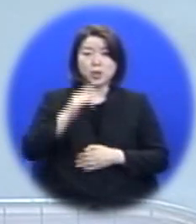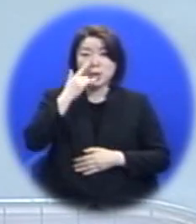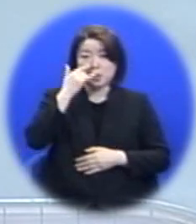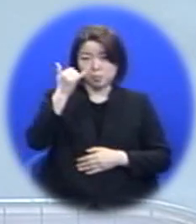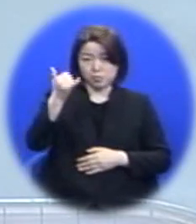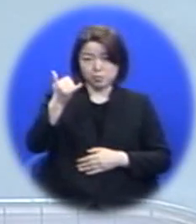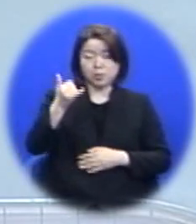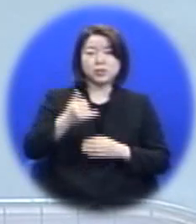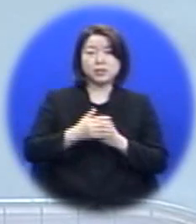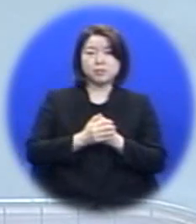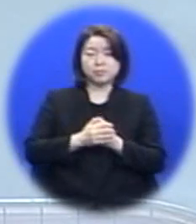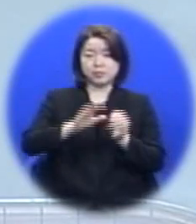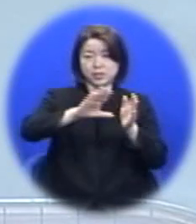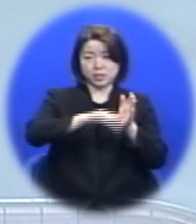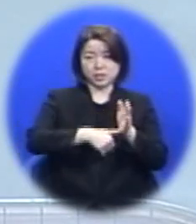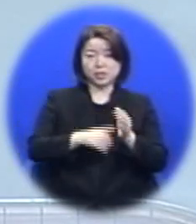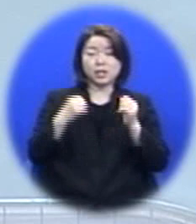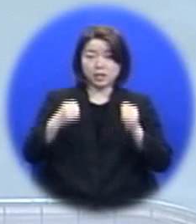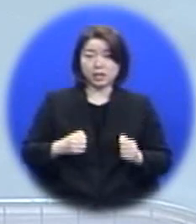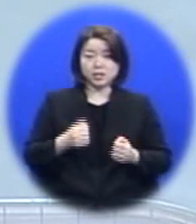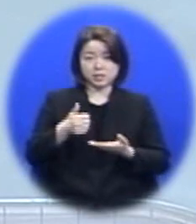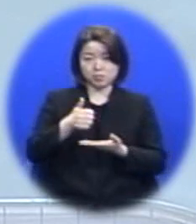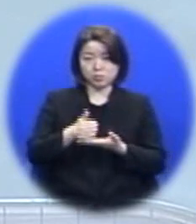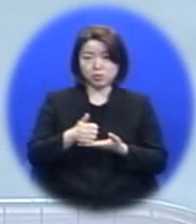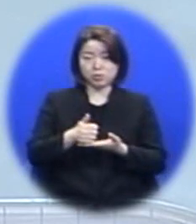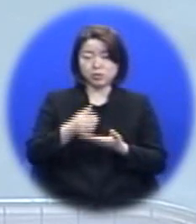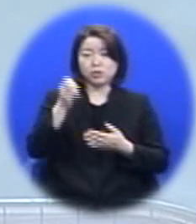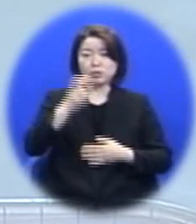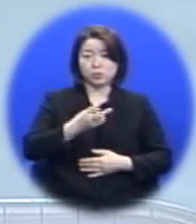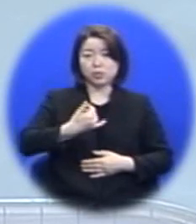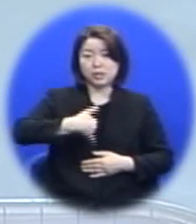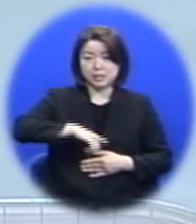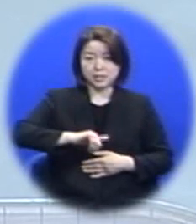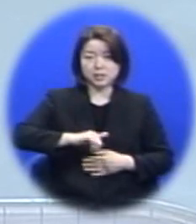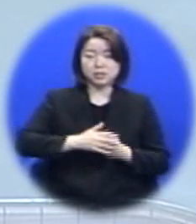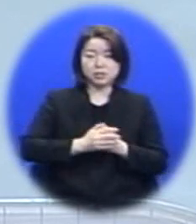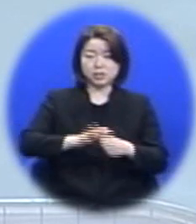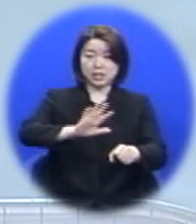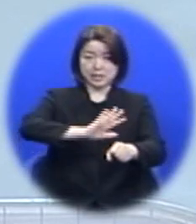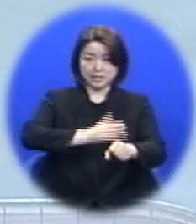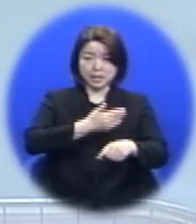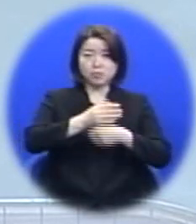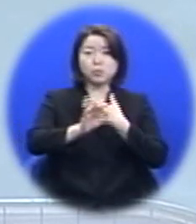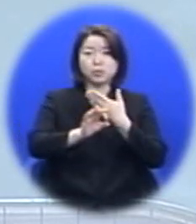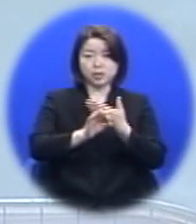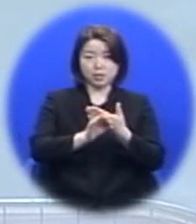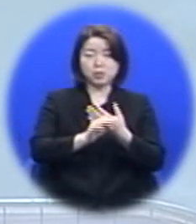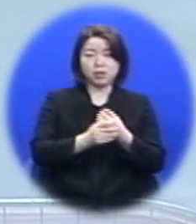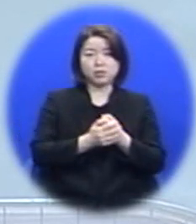부모님 세대에 계신 분들, 자녀들이 잘못하면